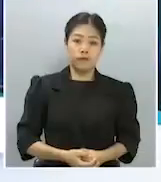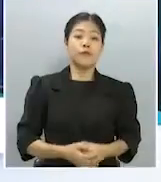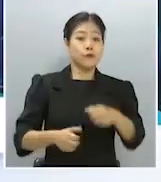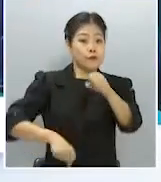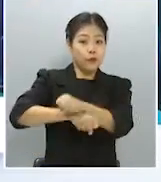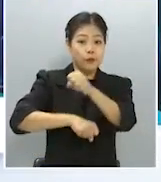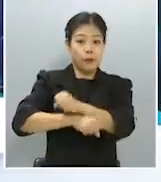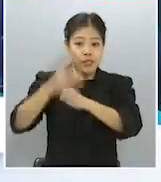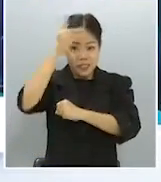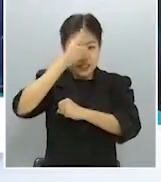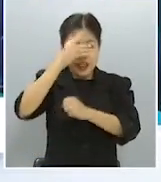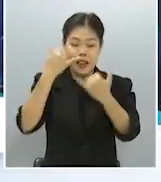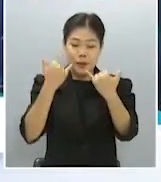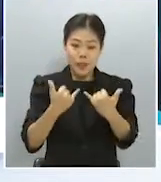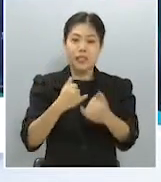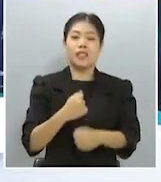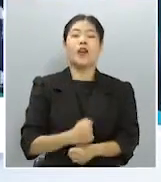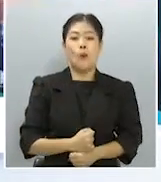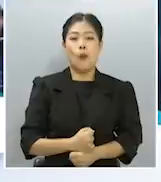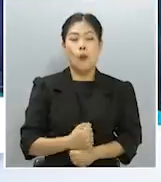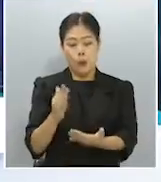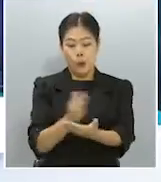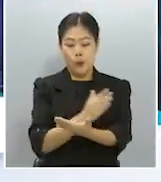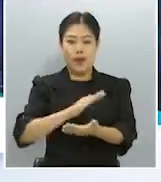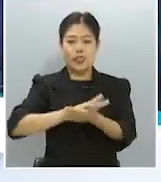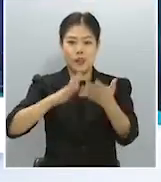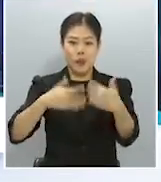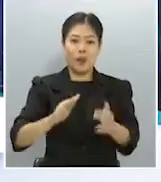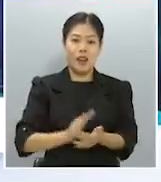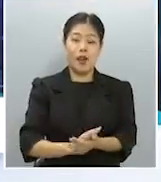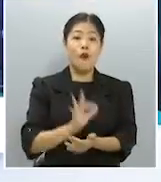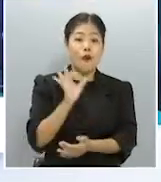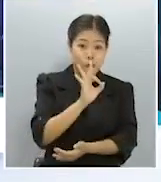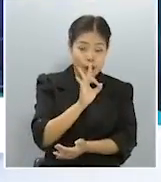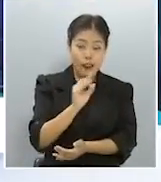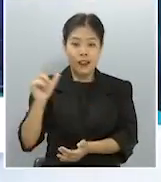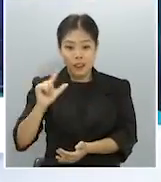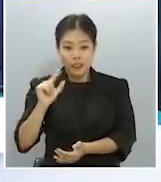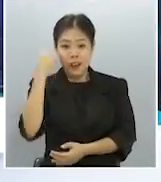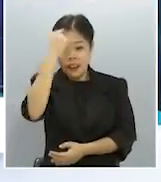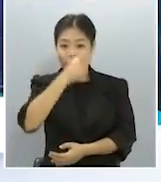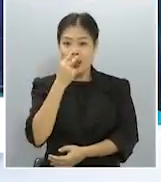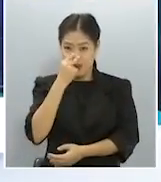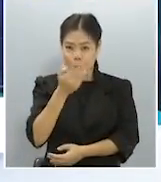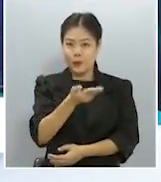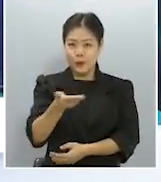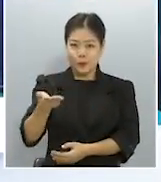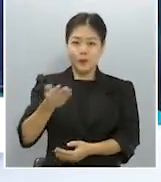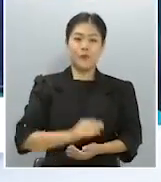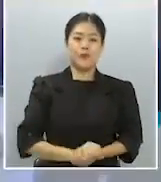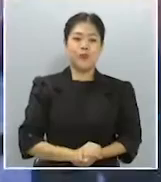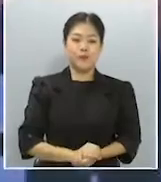ลดาราปีนี้ของไทยทีวีสีช่อง3นะครับแบ่งทีมกันไปเรียบร้อยแล้วสีฟ้ากับสีเหลืองใครอยู่ทีมไหนบ้างไปติดตามได้จากคุณแชมป์พีรพล